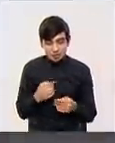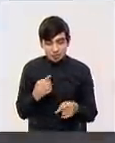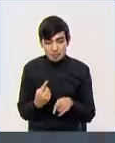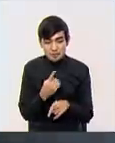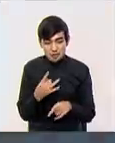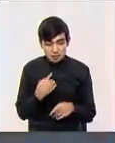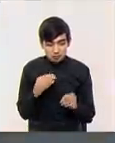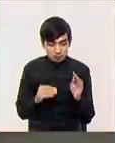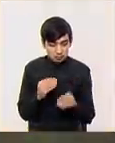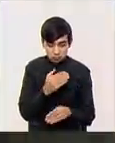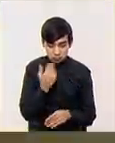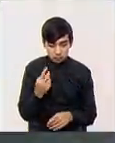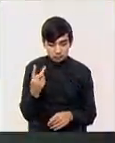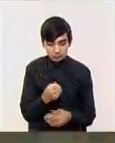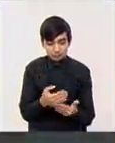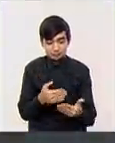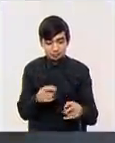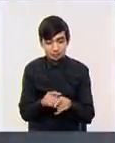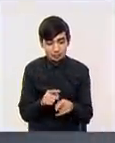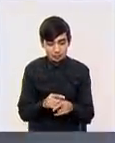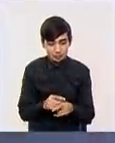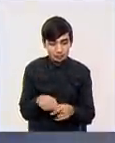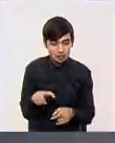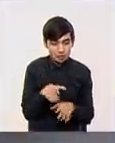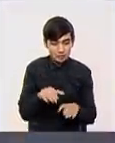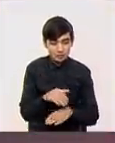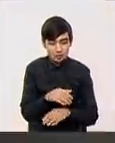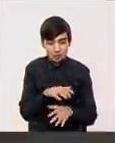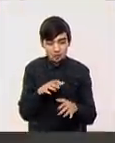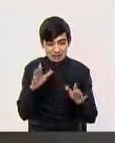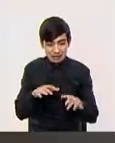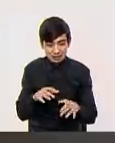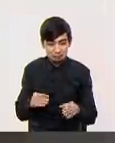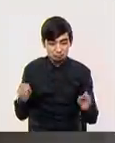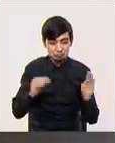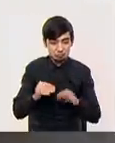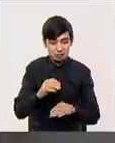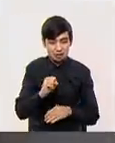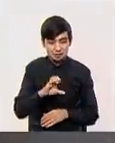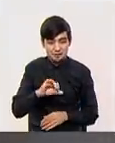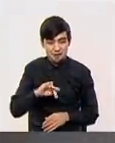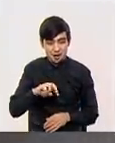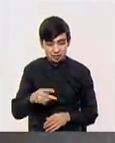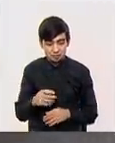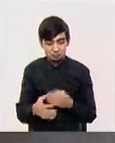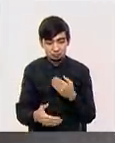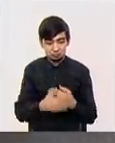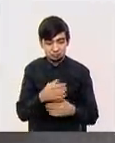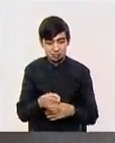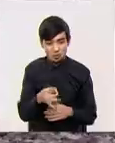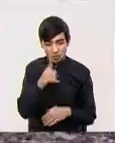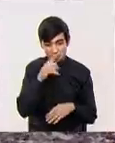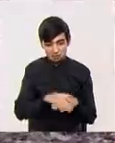төсеп жатқан жоқ. Осыдан екі апта бұрын қардың үстіне асфальт салған үшін аудан әкімінің орынбасары Серік Түмшебаев қатаң сөгіс алған